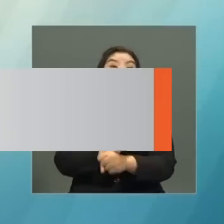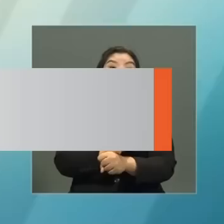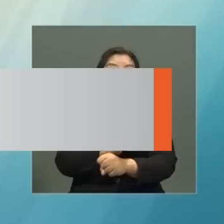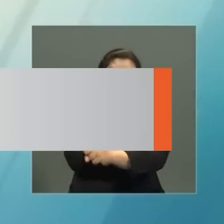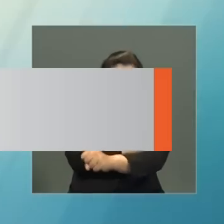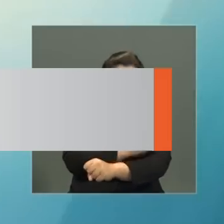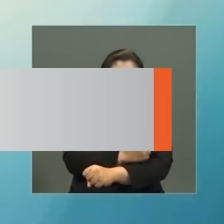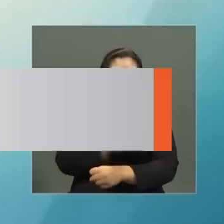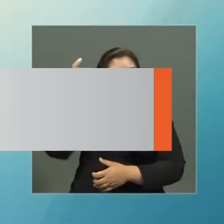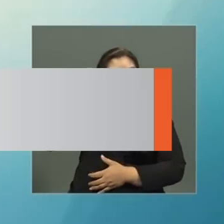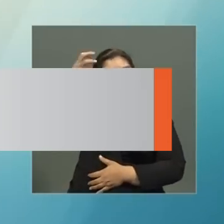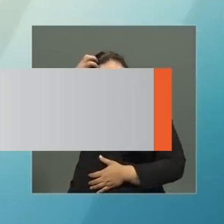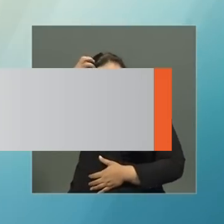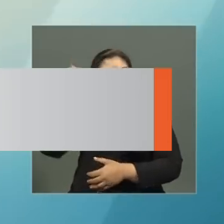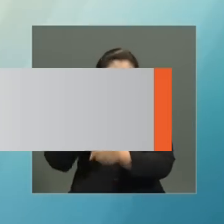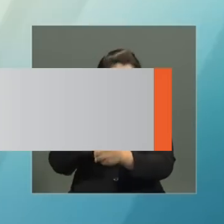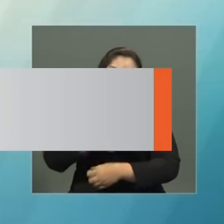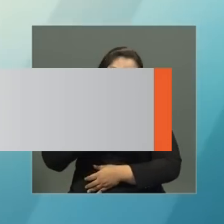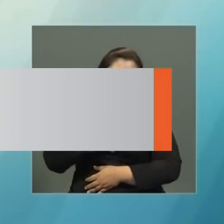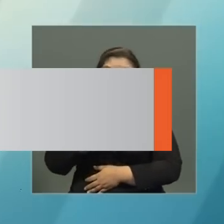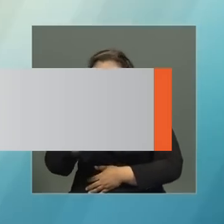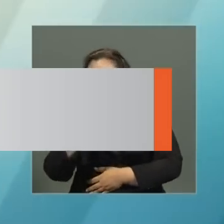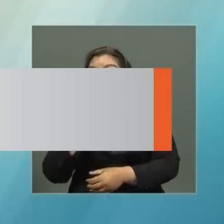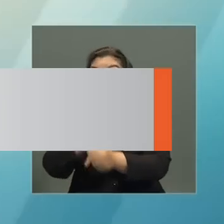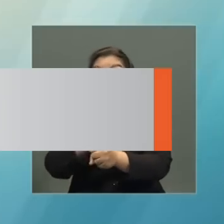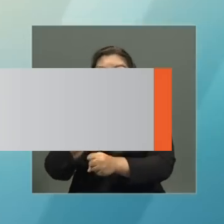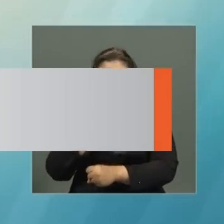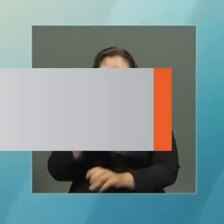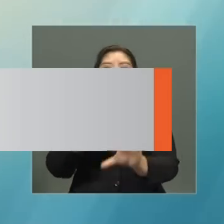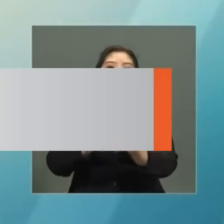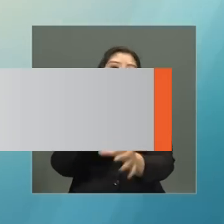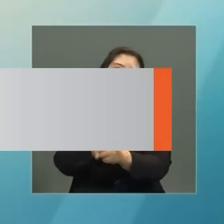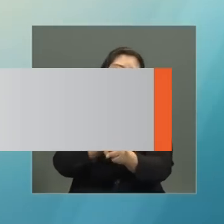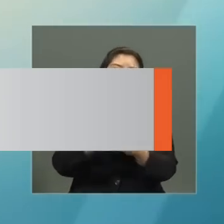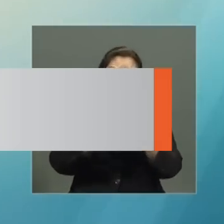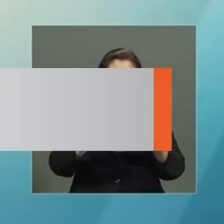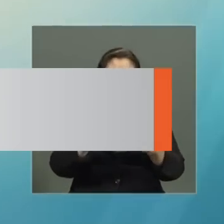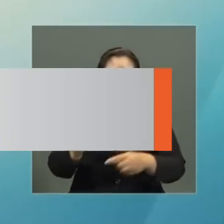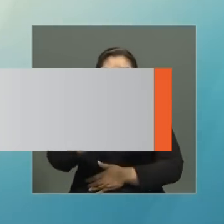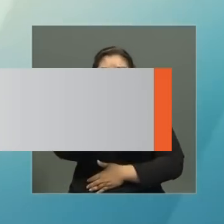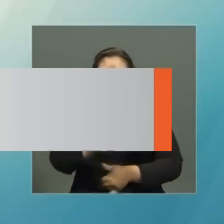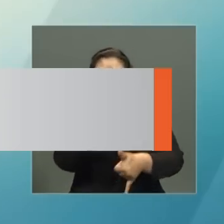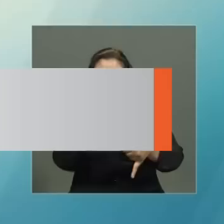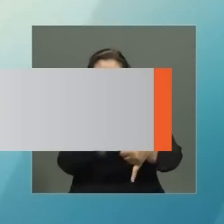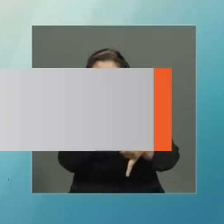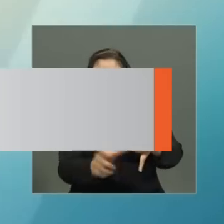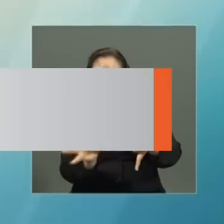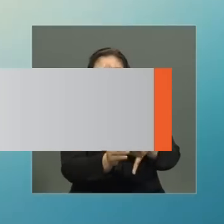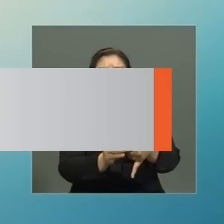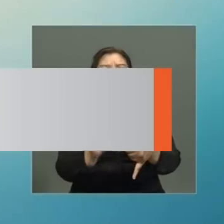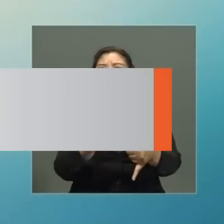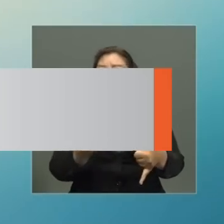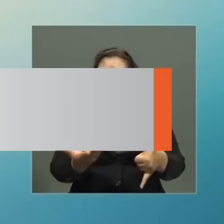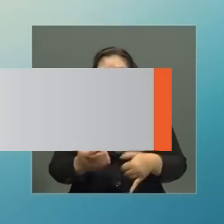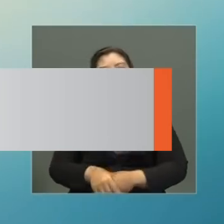ที่ไหนมีงานเขาก็เข้าไปทำแต่สิ่งที่เกิดขึ้นว่าติดเชื้อมาได้อย่างไรเป็นสิ่งที่จะต้องเกิด